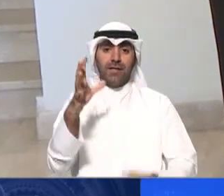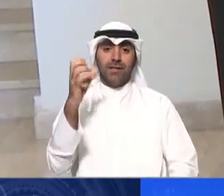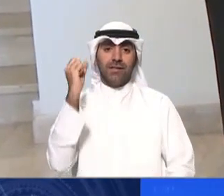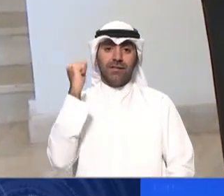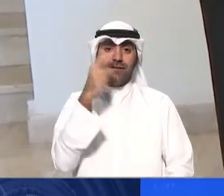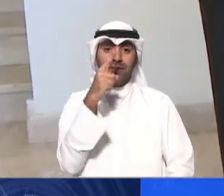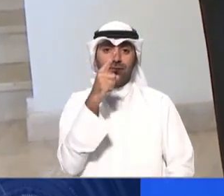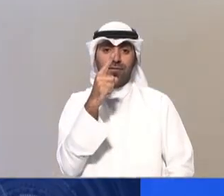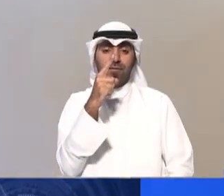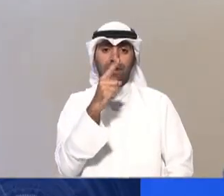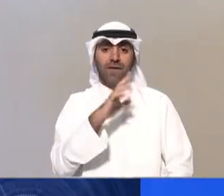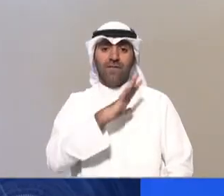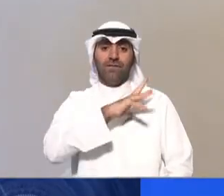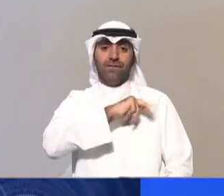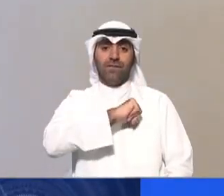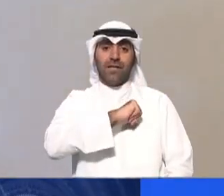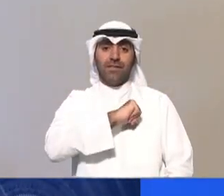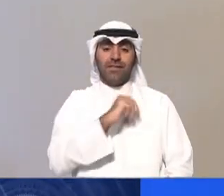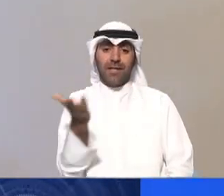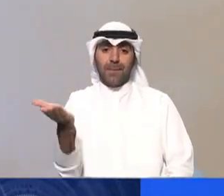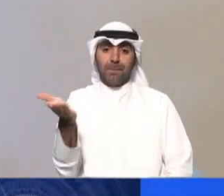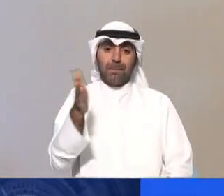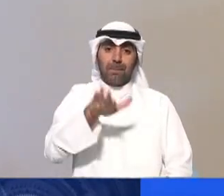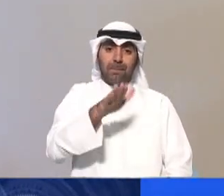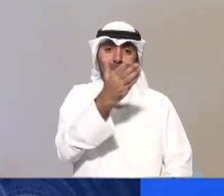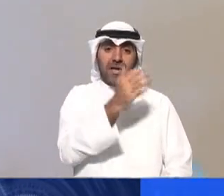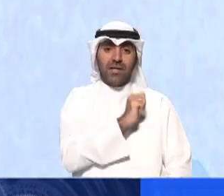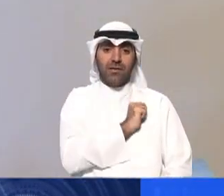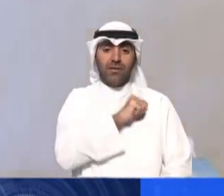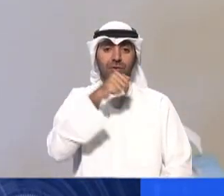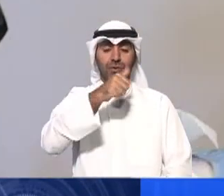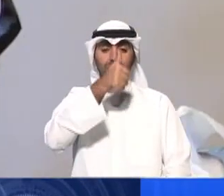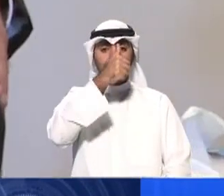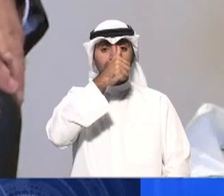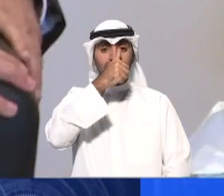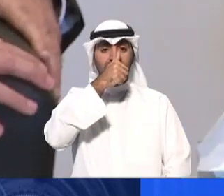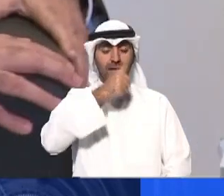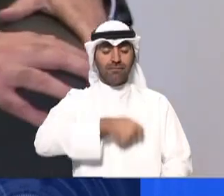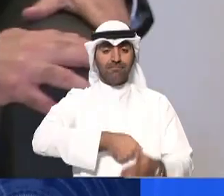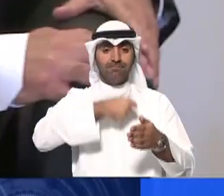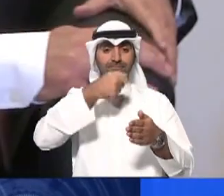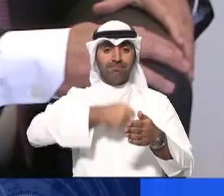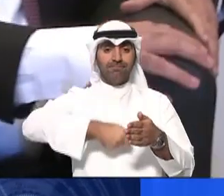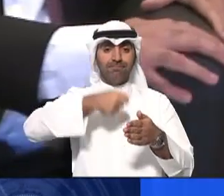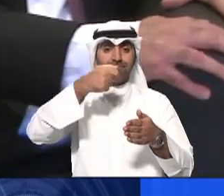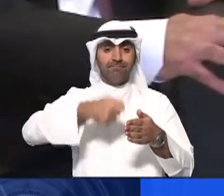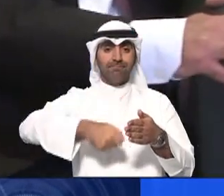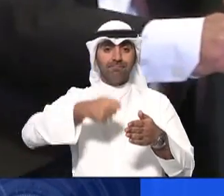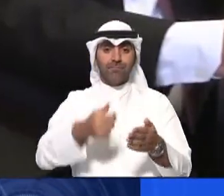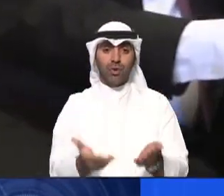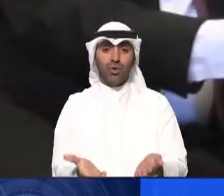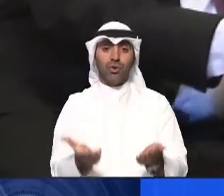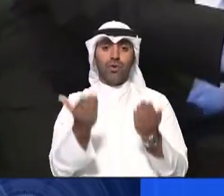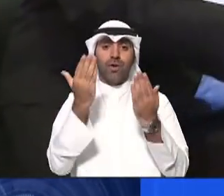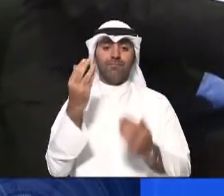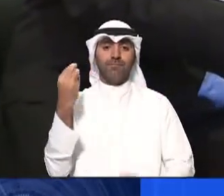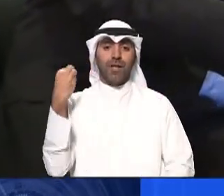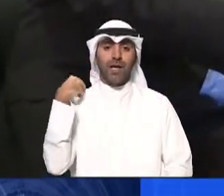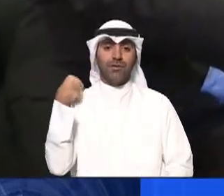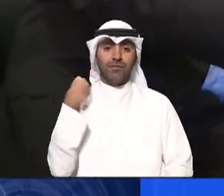التحرير الفلسطينية وكبير المفاوضين الفلسطينيين صائب عريقات، طيب الله ثراه وجعل الجنة